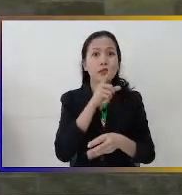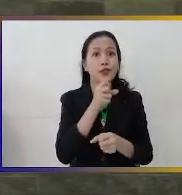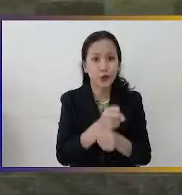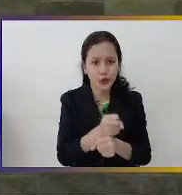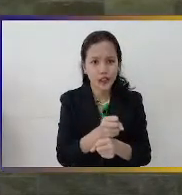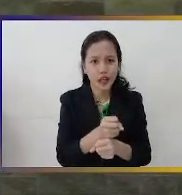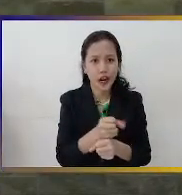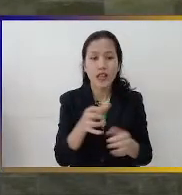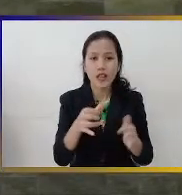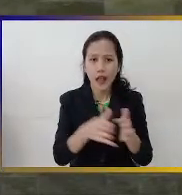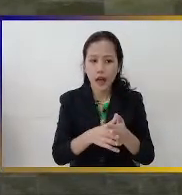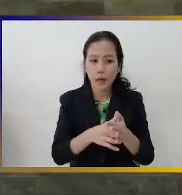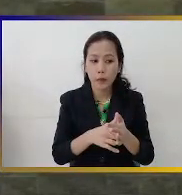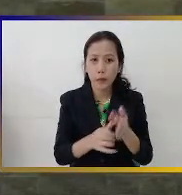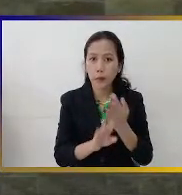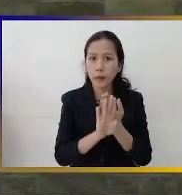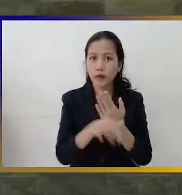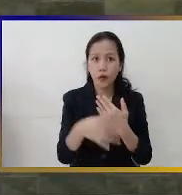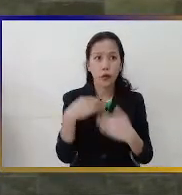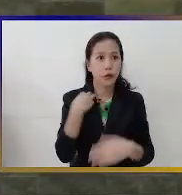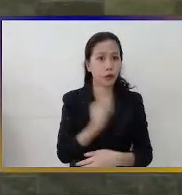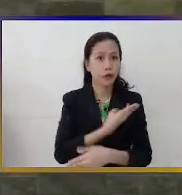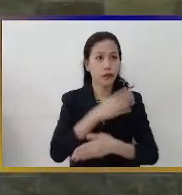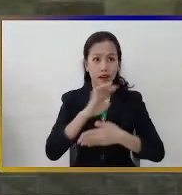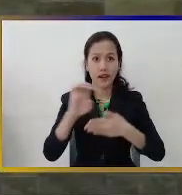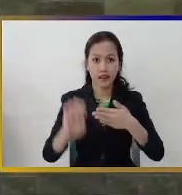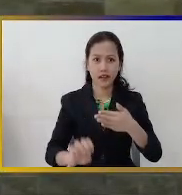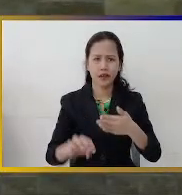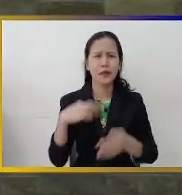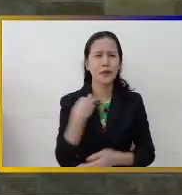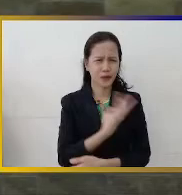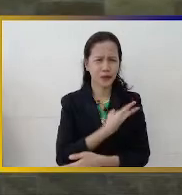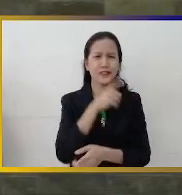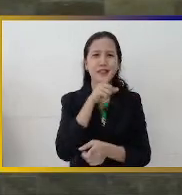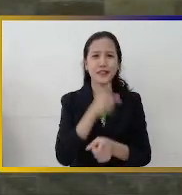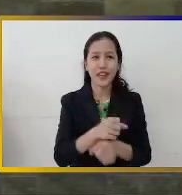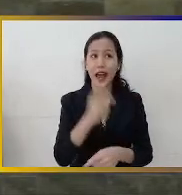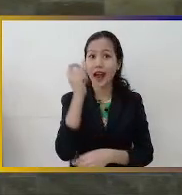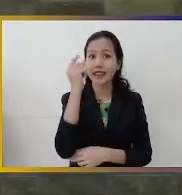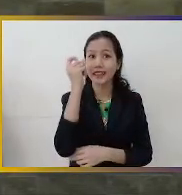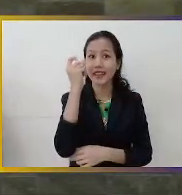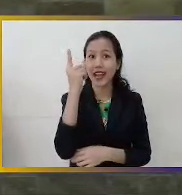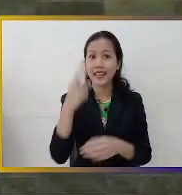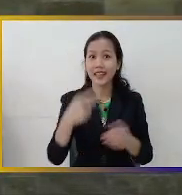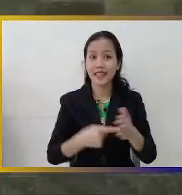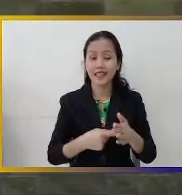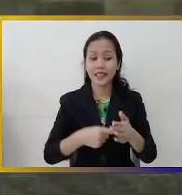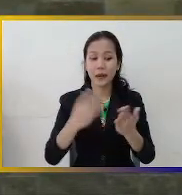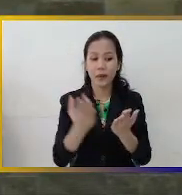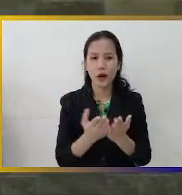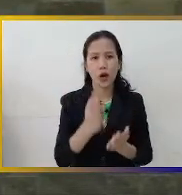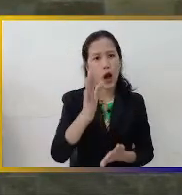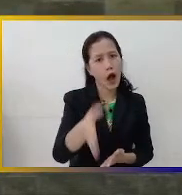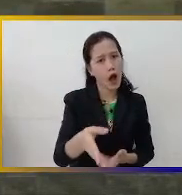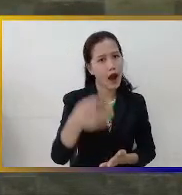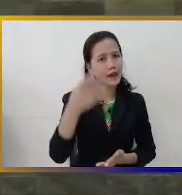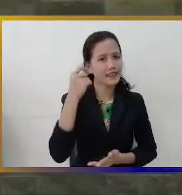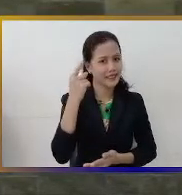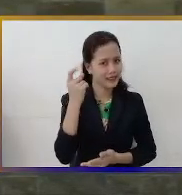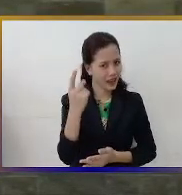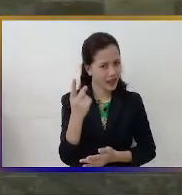ating pinag-aaralan. Of course, the author of the book of Micah is none other than Prophet Micah. Alright?